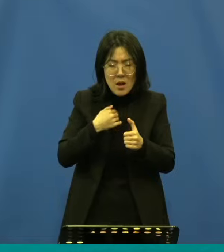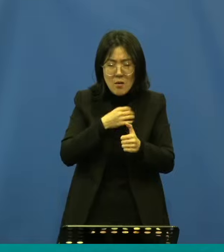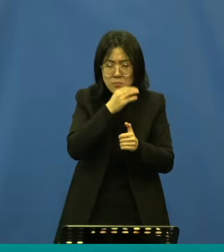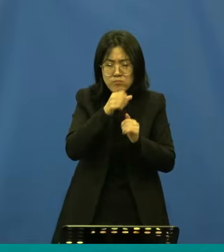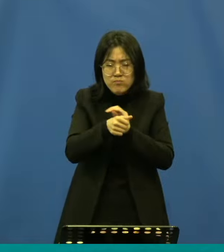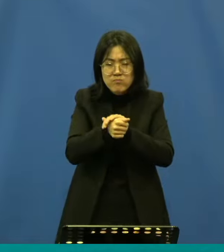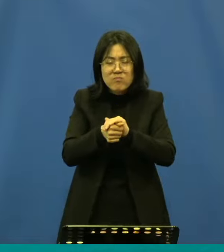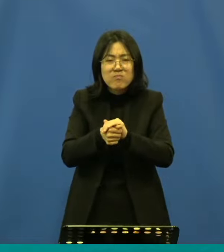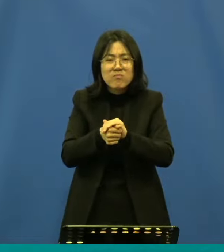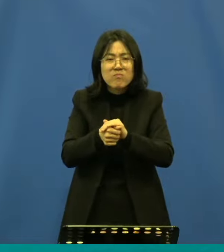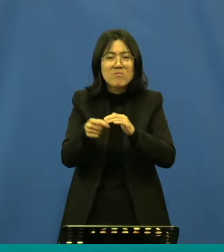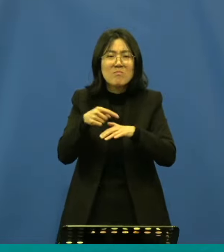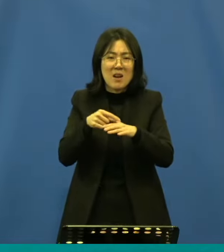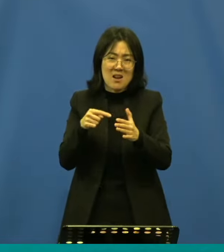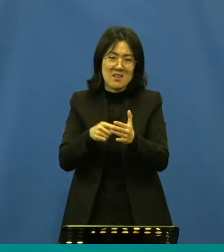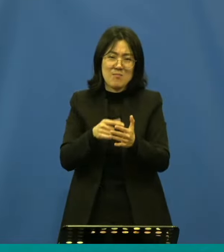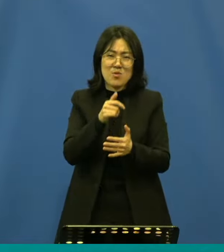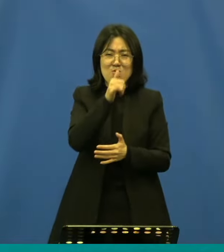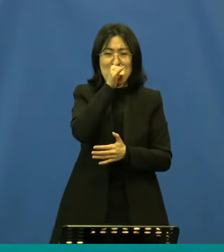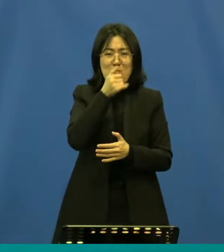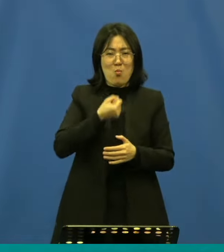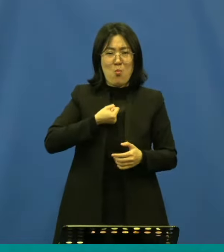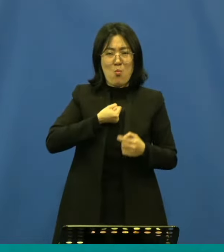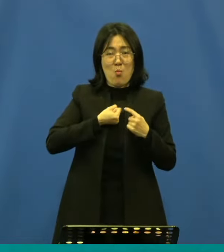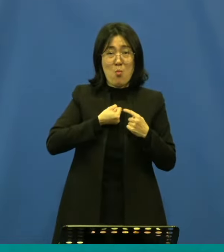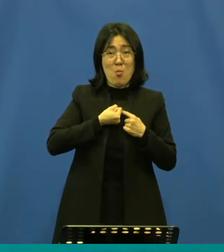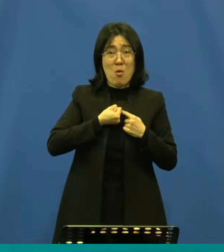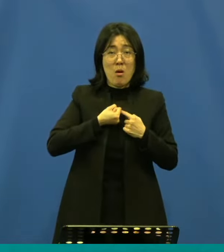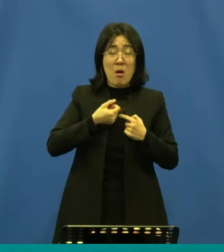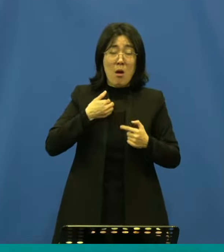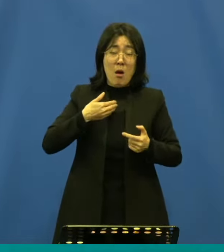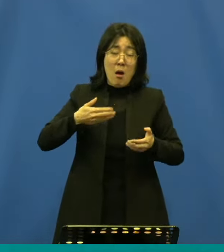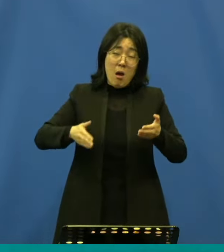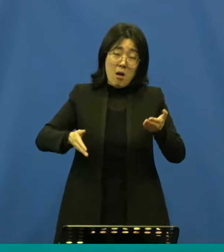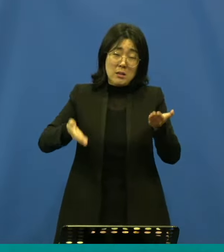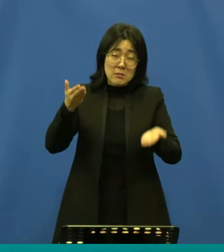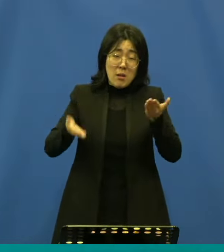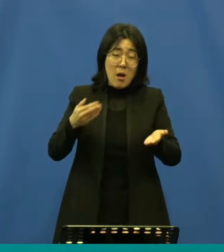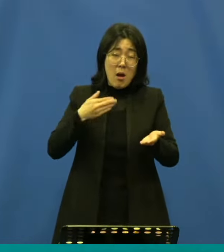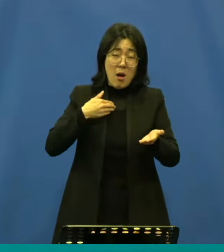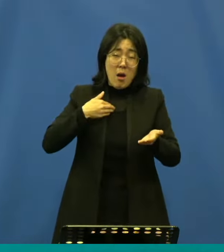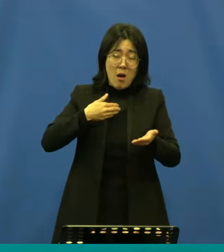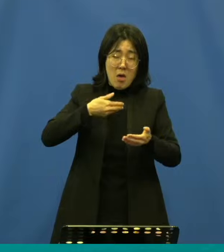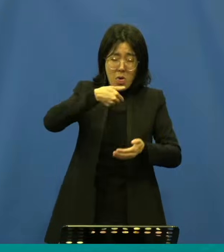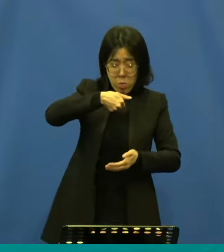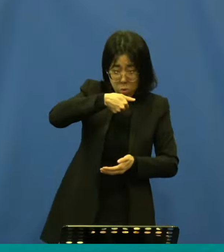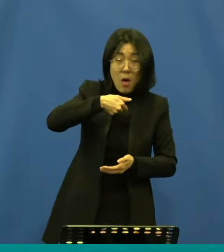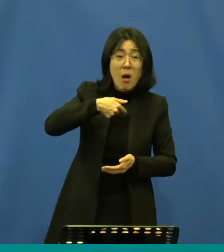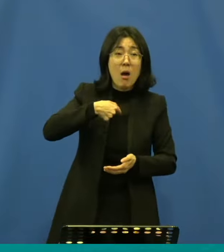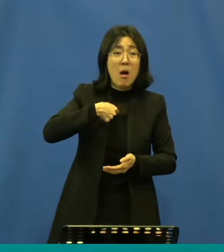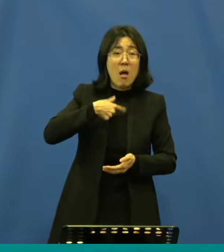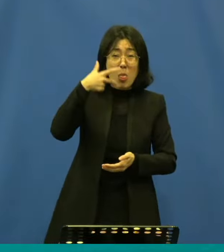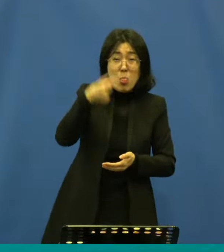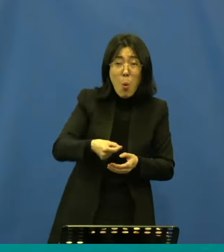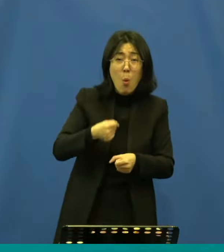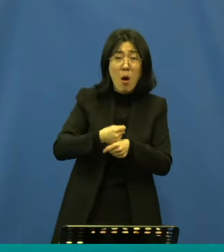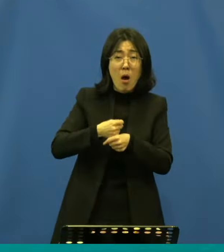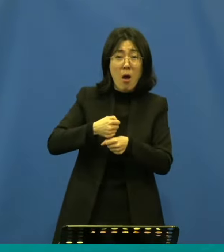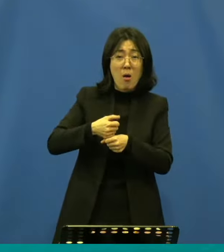그리고 이들은 시대적으로 일상에서 유대인으로 인종차별을 겪으면서 살았는데